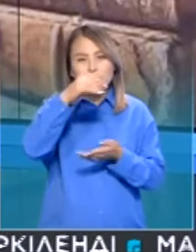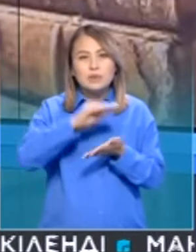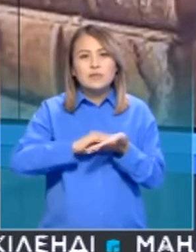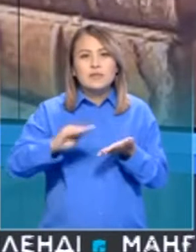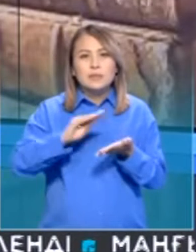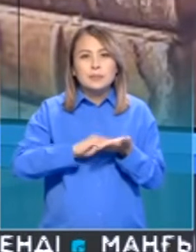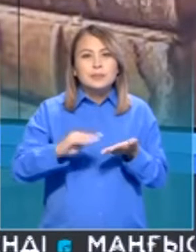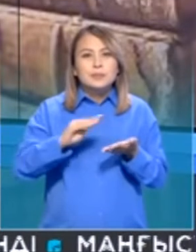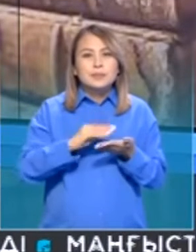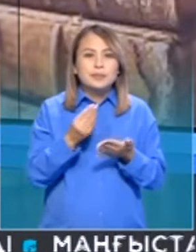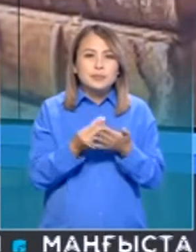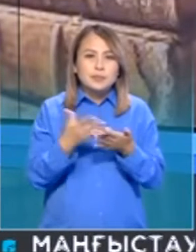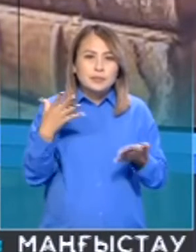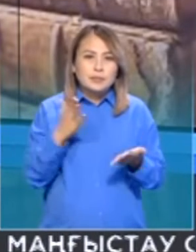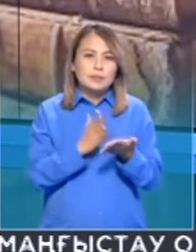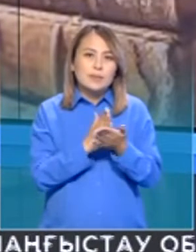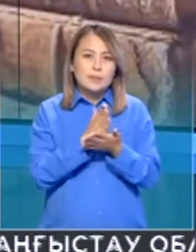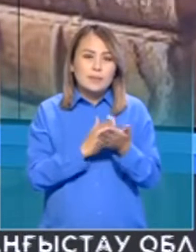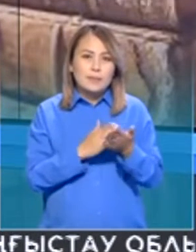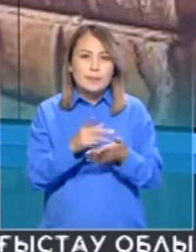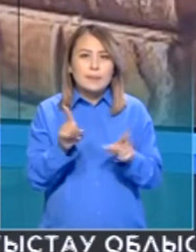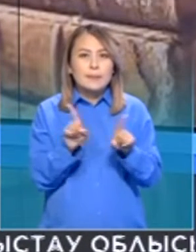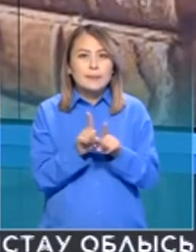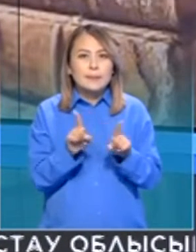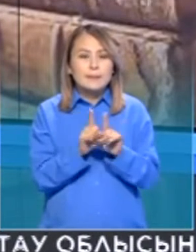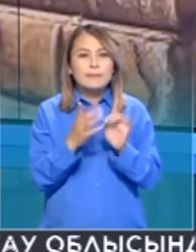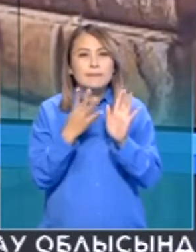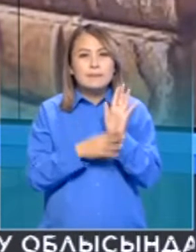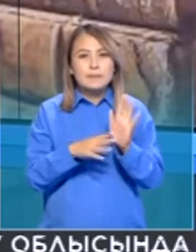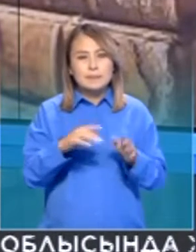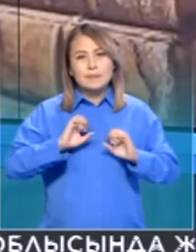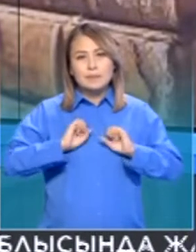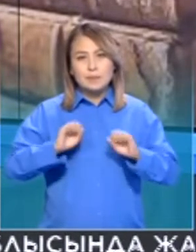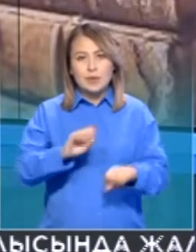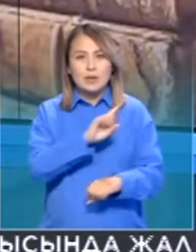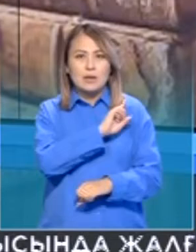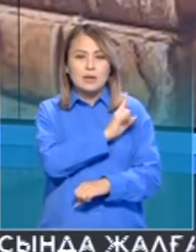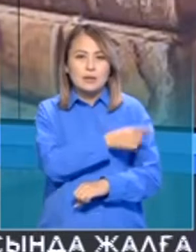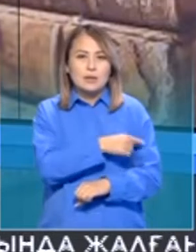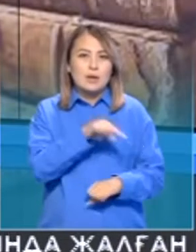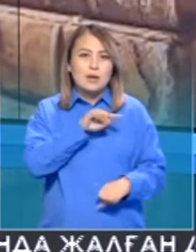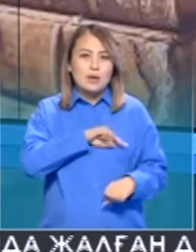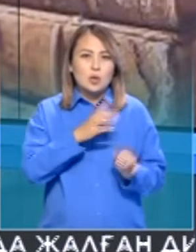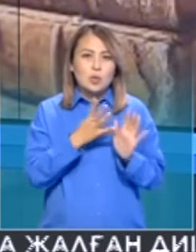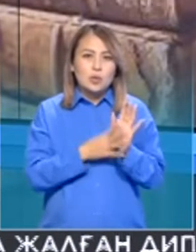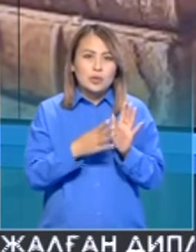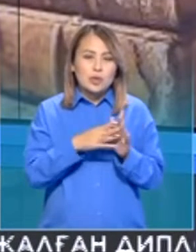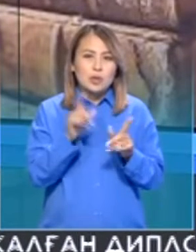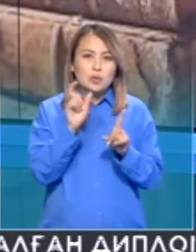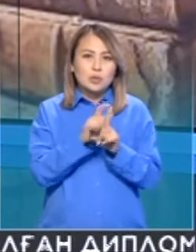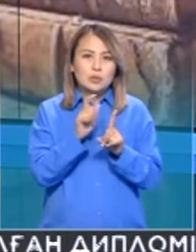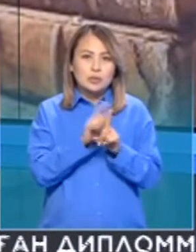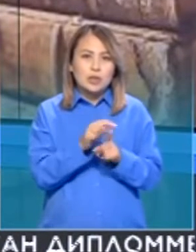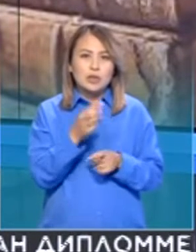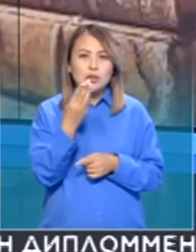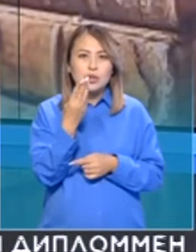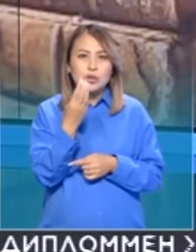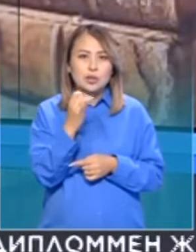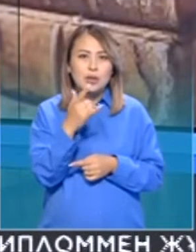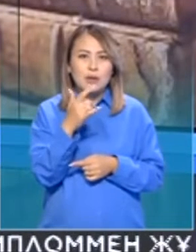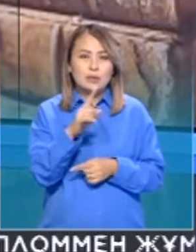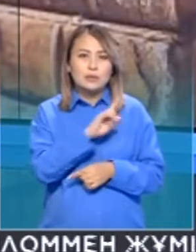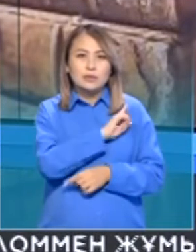жазушысы аса көрнекті мемлекет және қоғам қайраткері қайсар мінезді қаламгердің 90 жылдығы. Қара сөздің зергері Мұртазаны